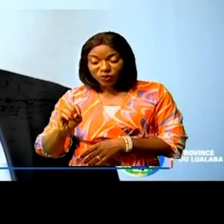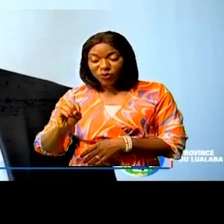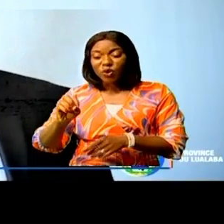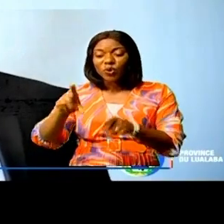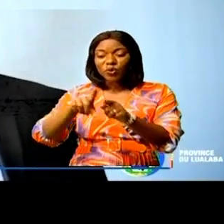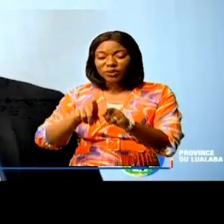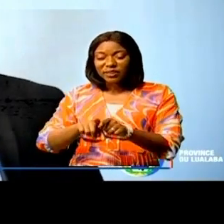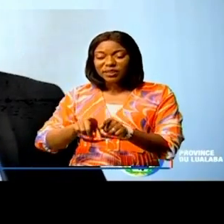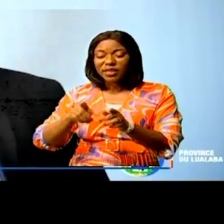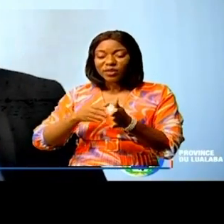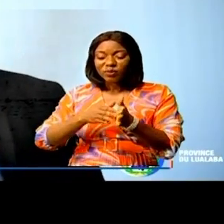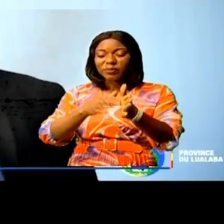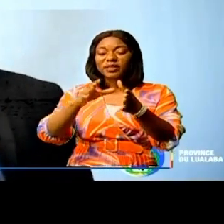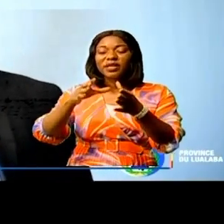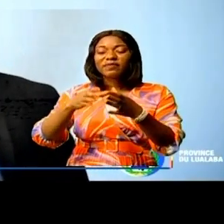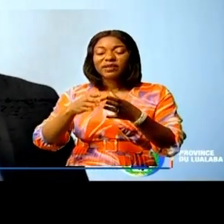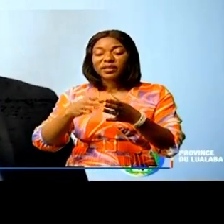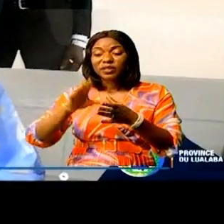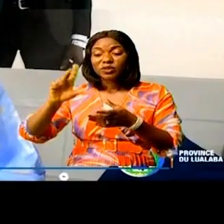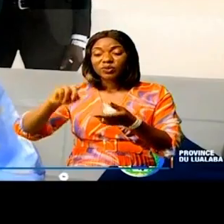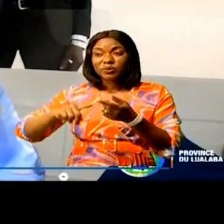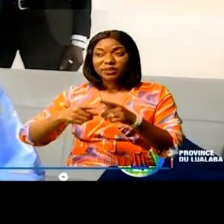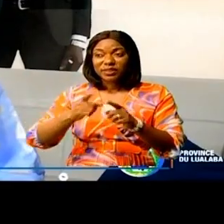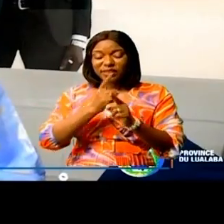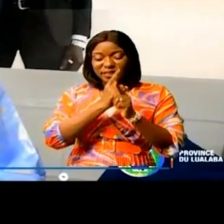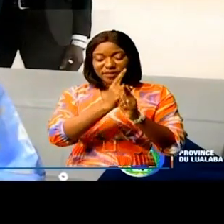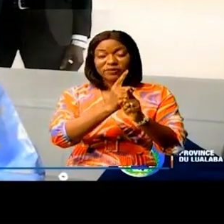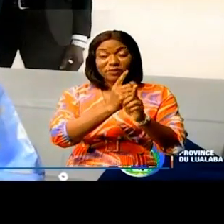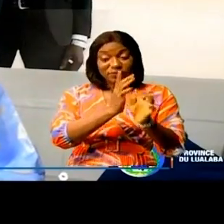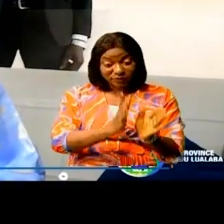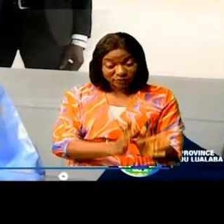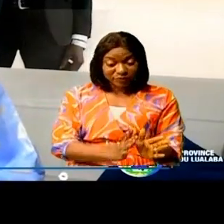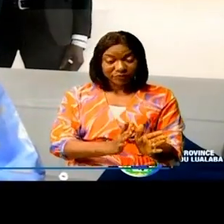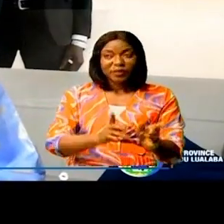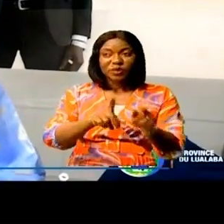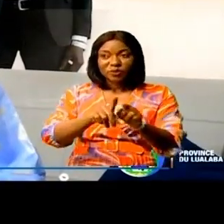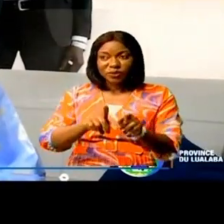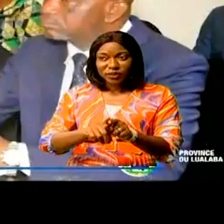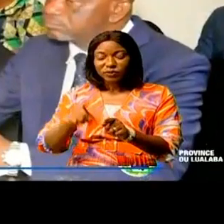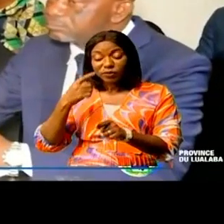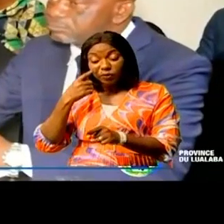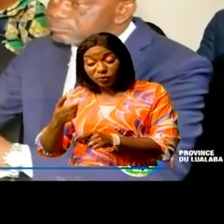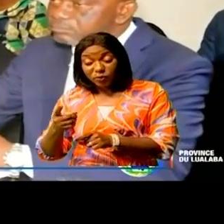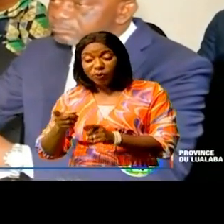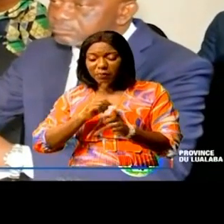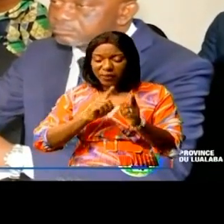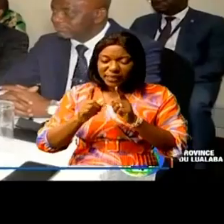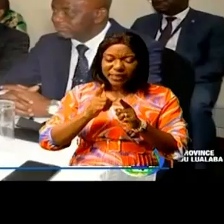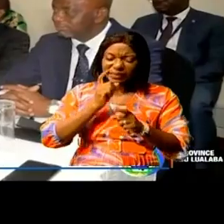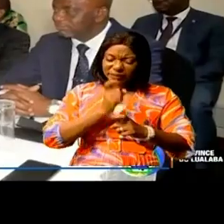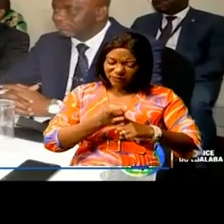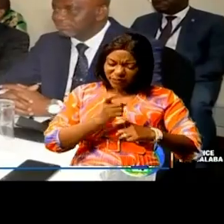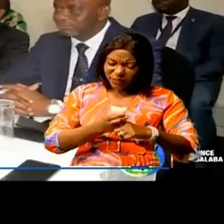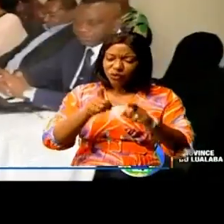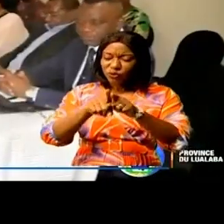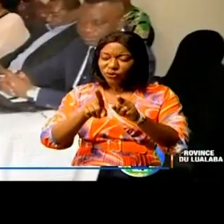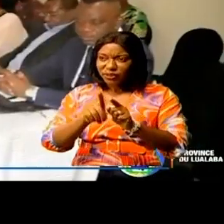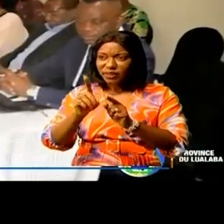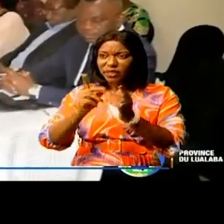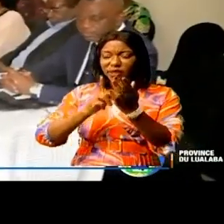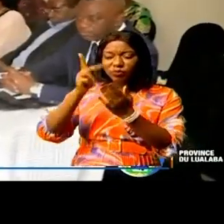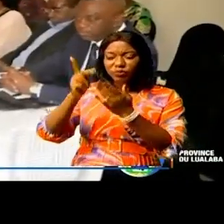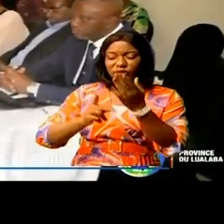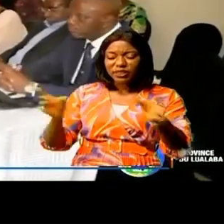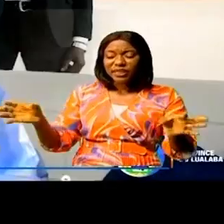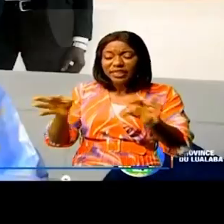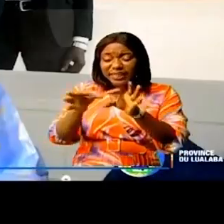collègue, le ministre des Défenses. Nous avons passé en revue les difficultés ainsi que les projets qui peuvent unir les